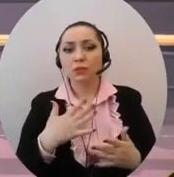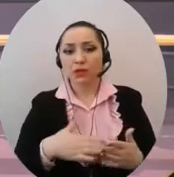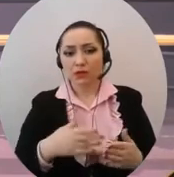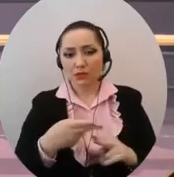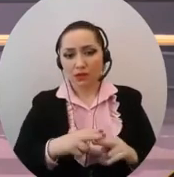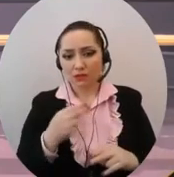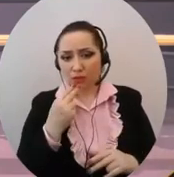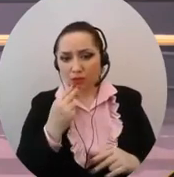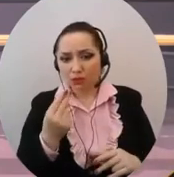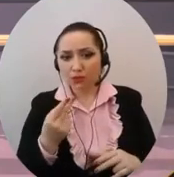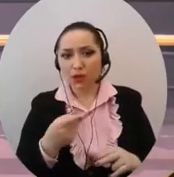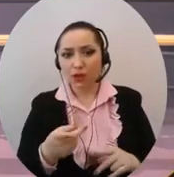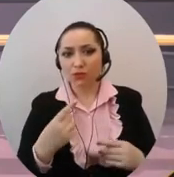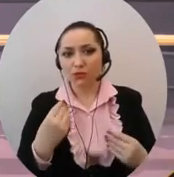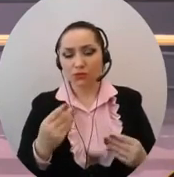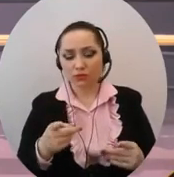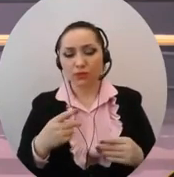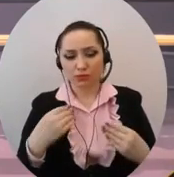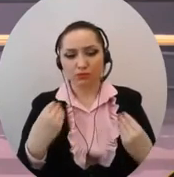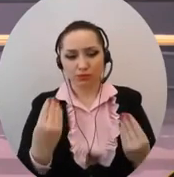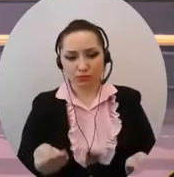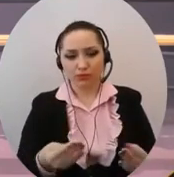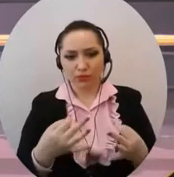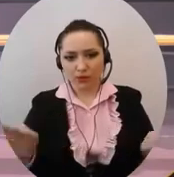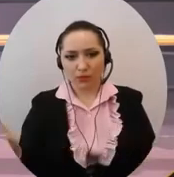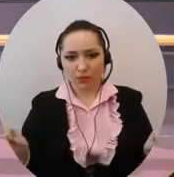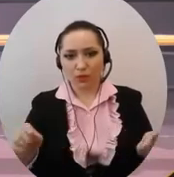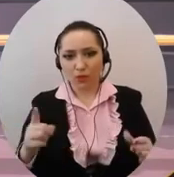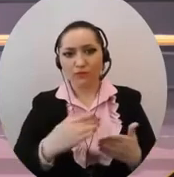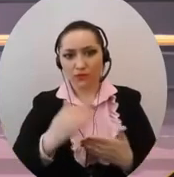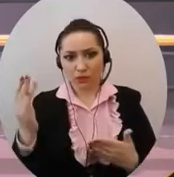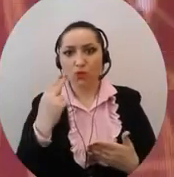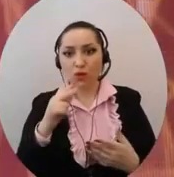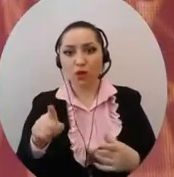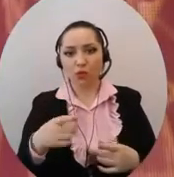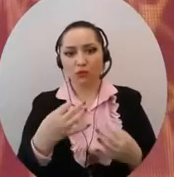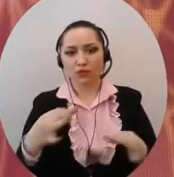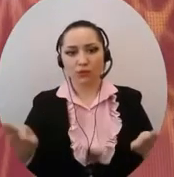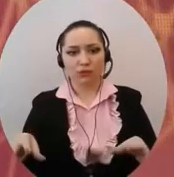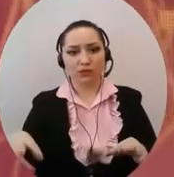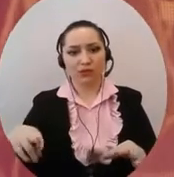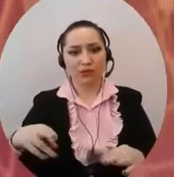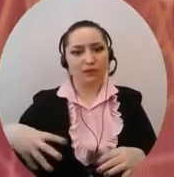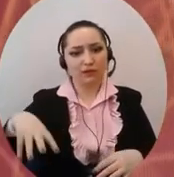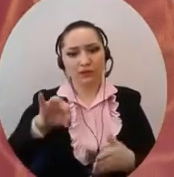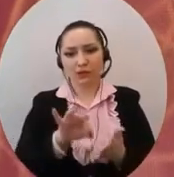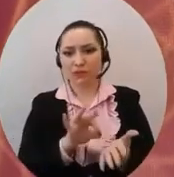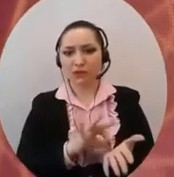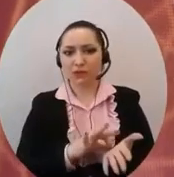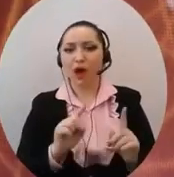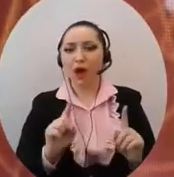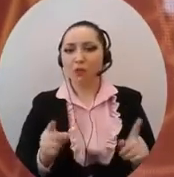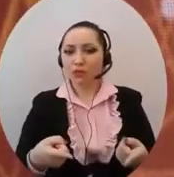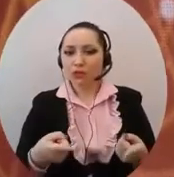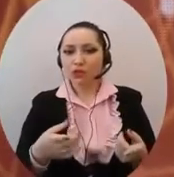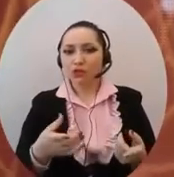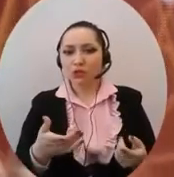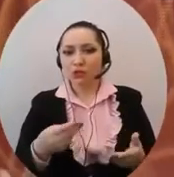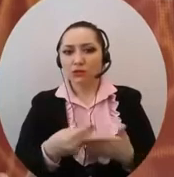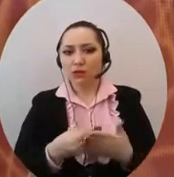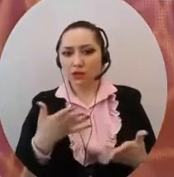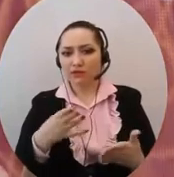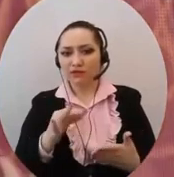вам доступен. То есть он высокого качества, но он доступен всем, в принципе. Обычно дорогие VIP-продукты